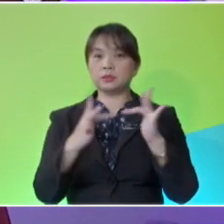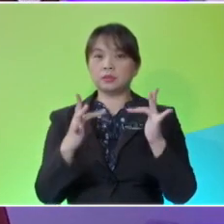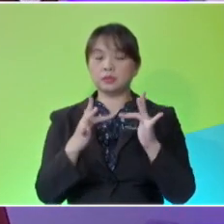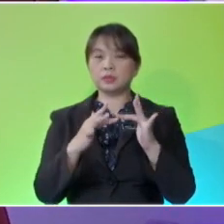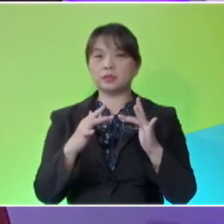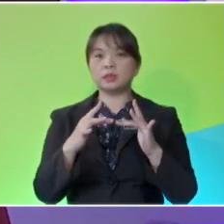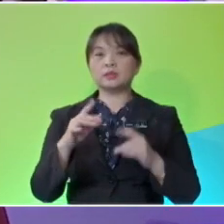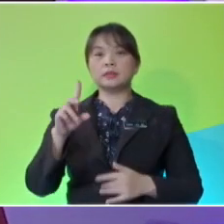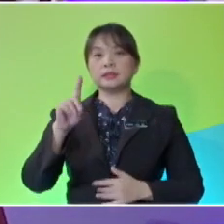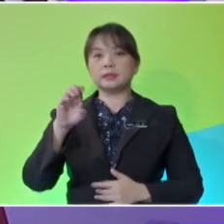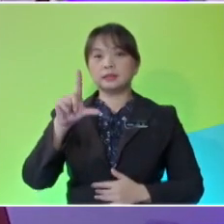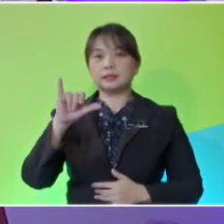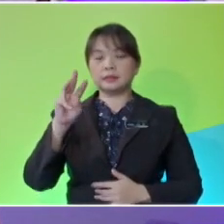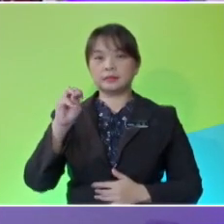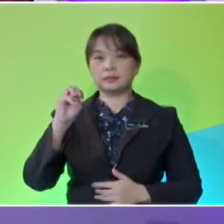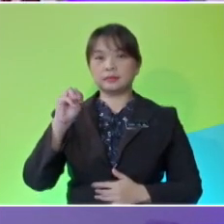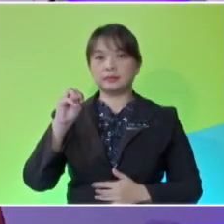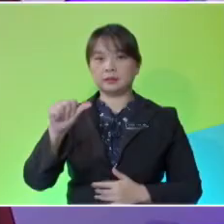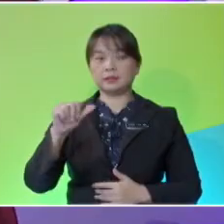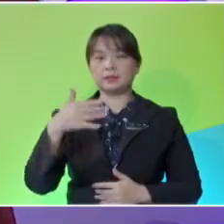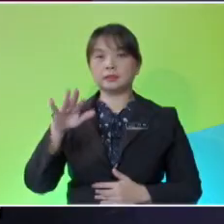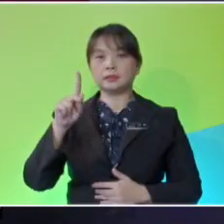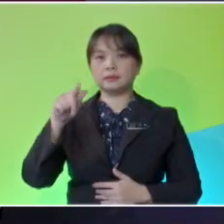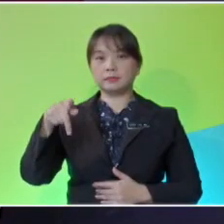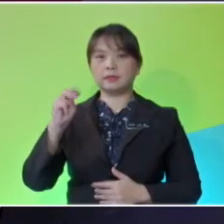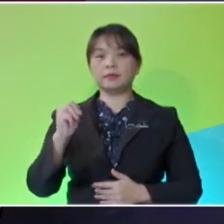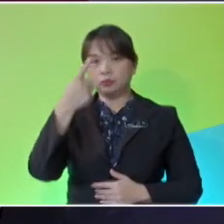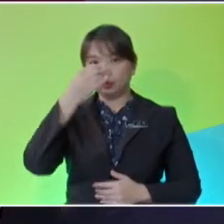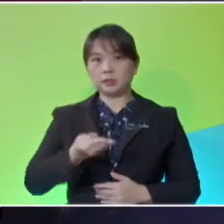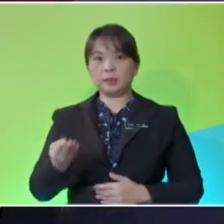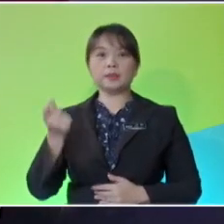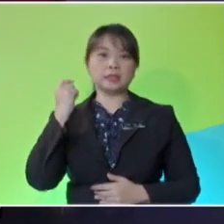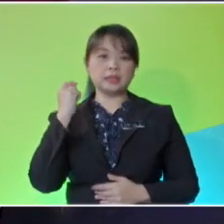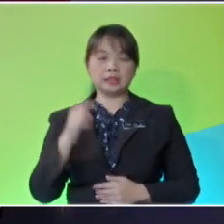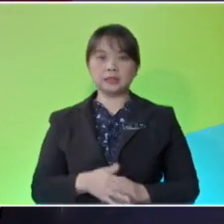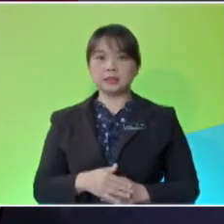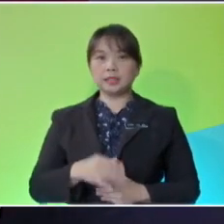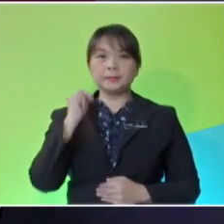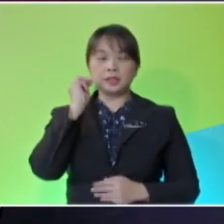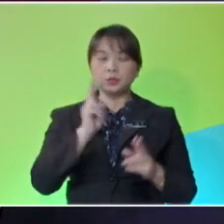bagi mendapatkan bahan-bahan yang telah diterangkan sebentar tadi Terima kasih banyak